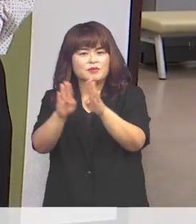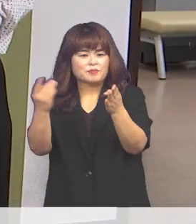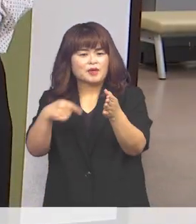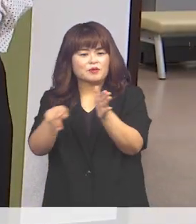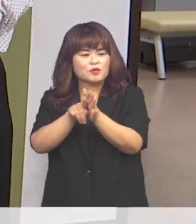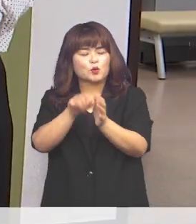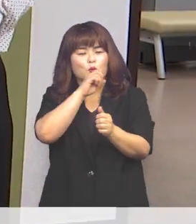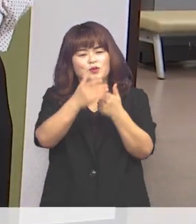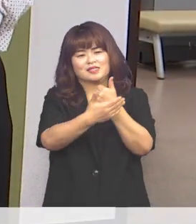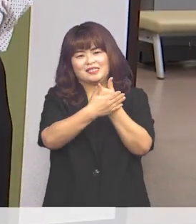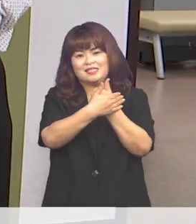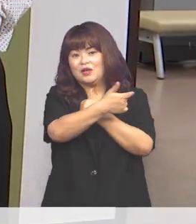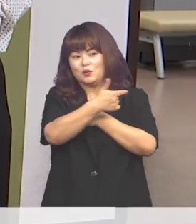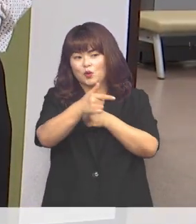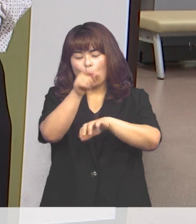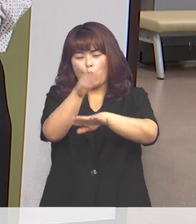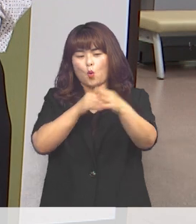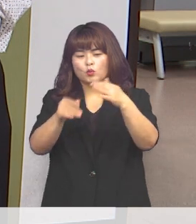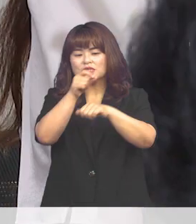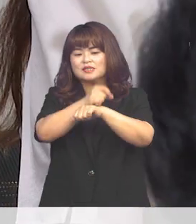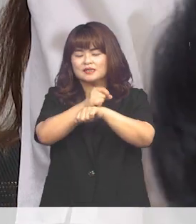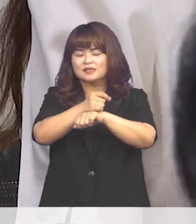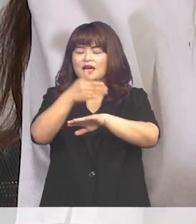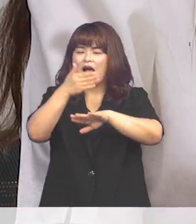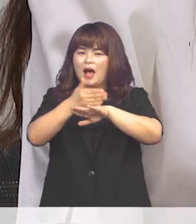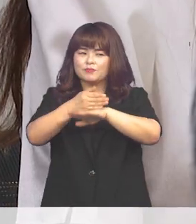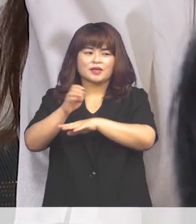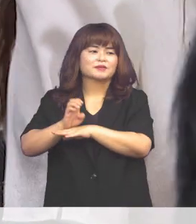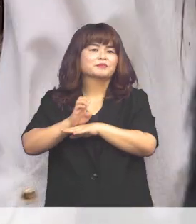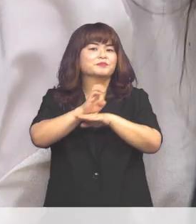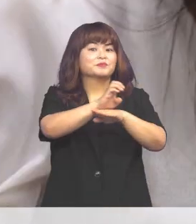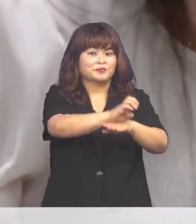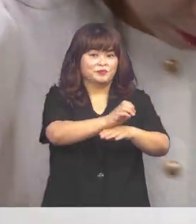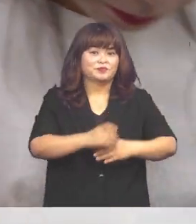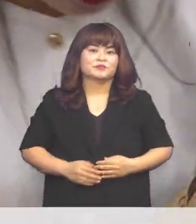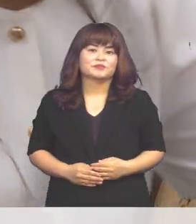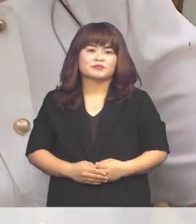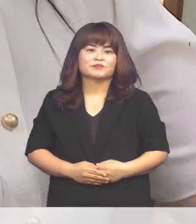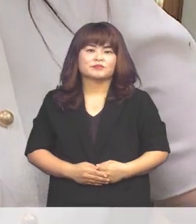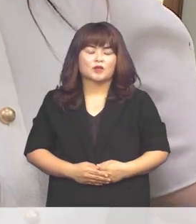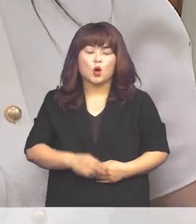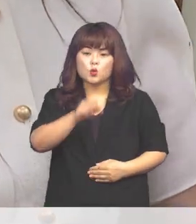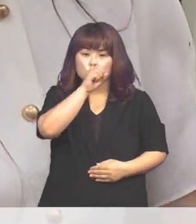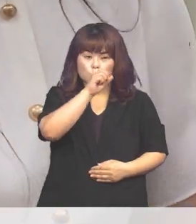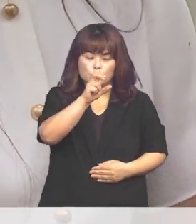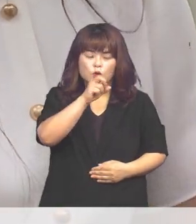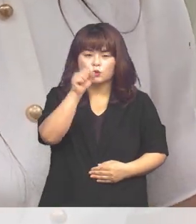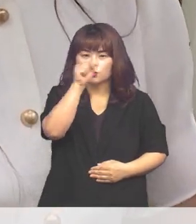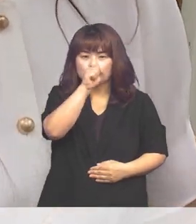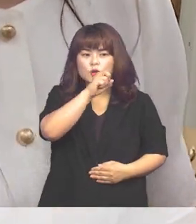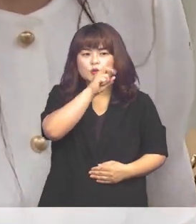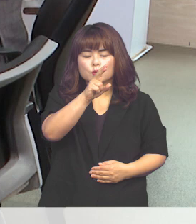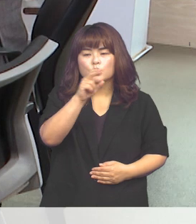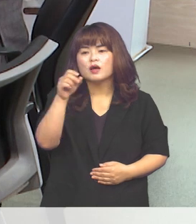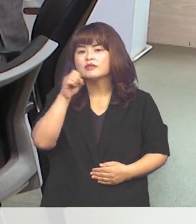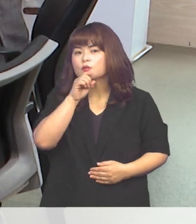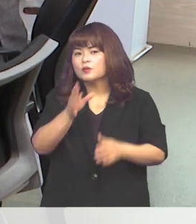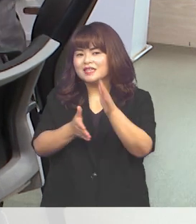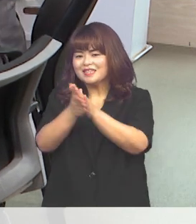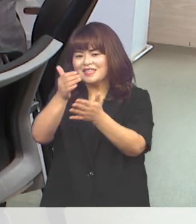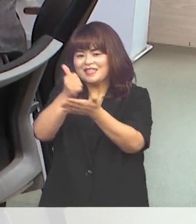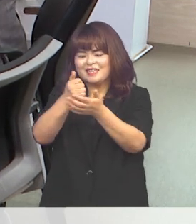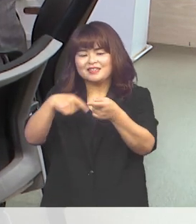개최에 도움을 준 이상일 시장과 시 공직자들에게 감사의 마음을 전하고 조아용 시장님으로 육행시를